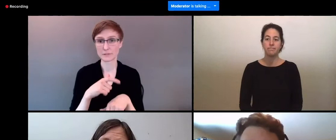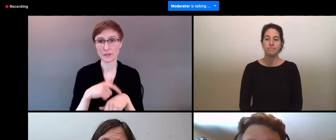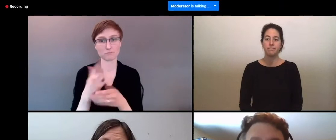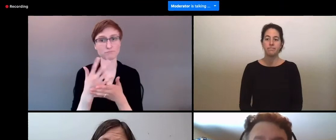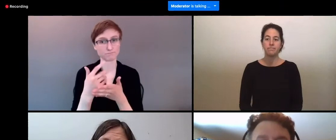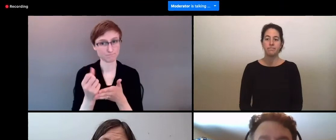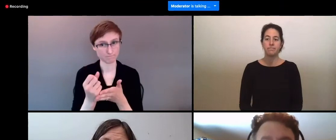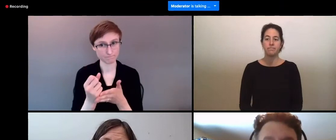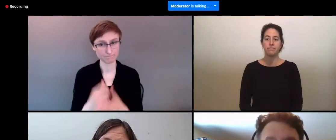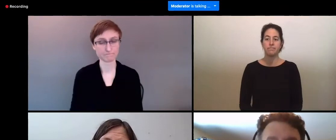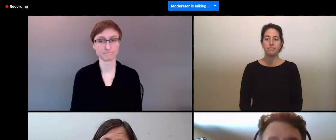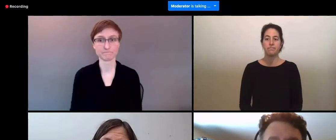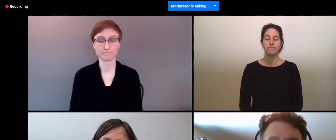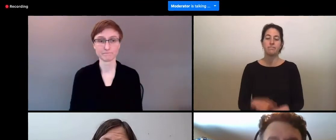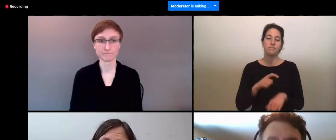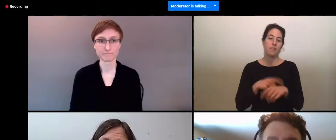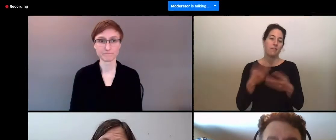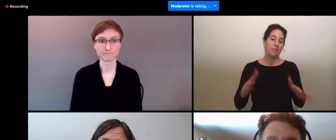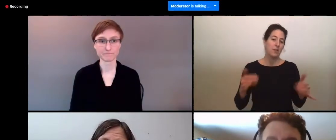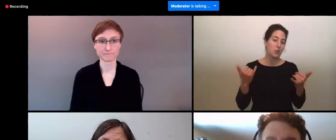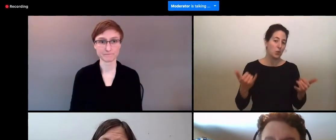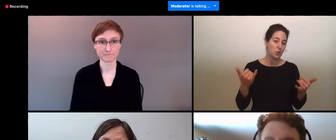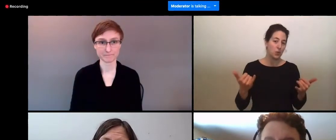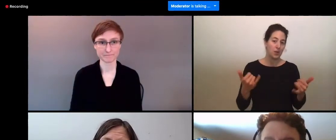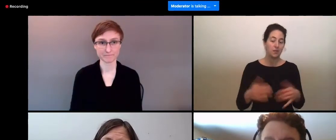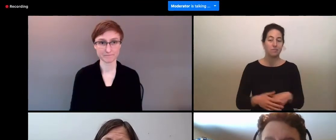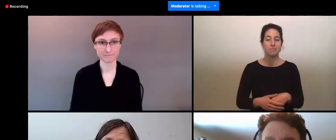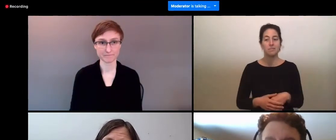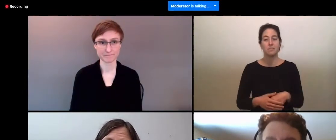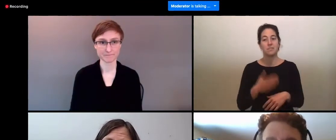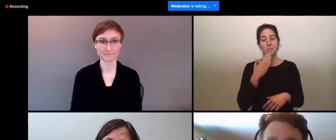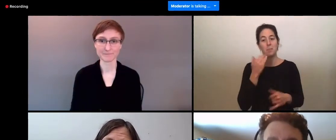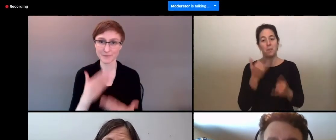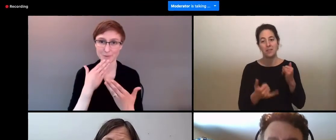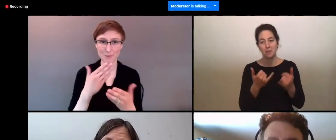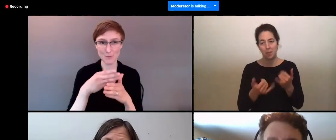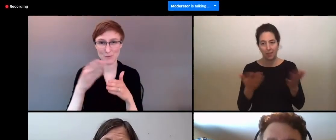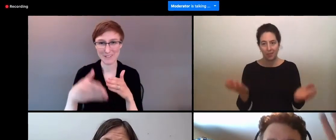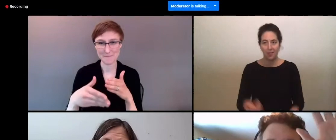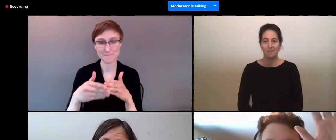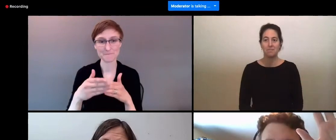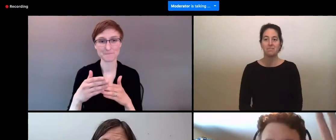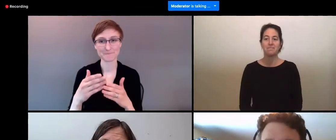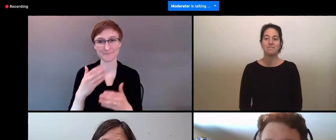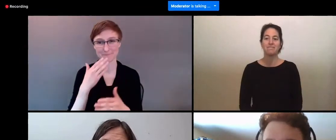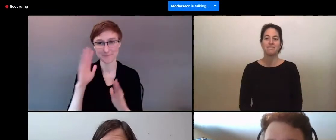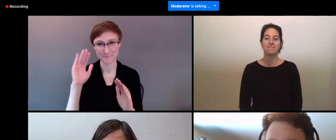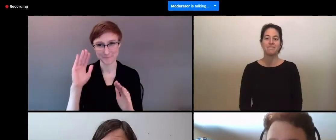nous disposons aujourd'hui. Thank you and have a good weekend. Merci et bonne fin de semaine. Au revoir. Merci.